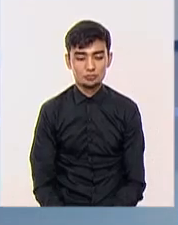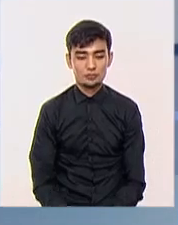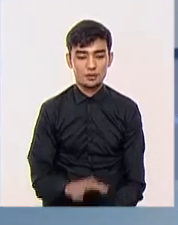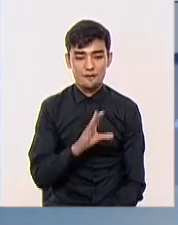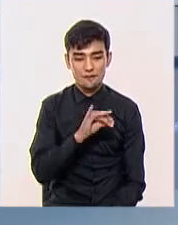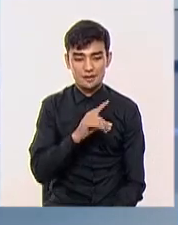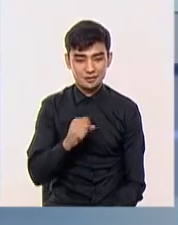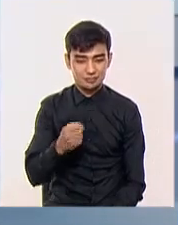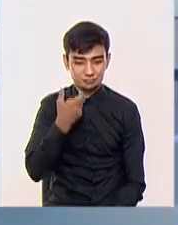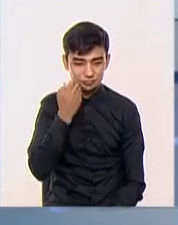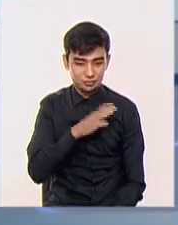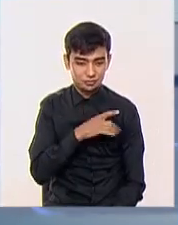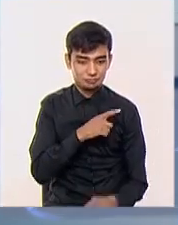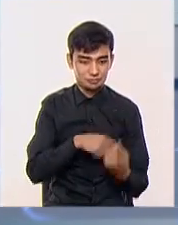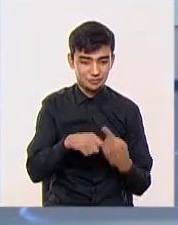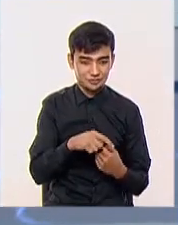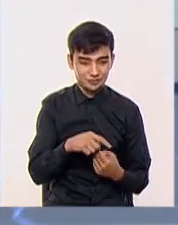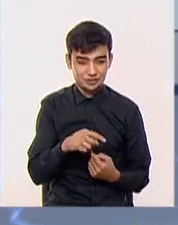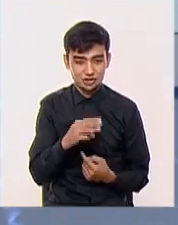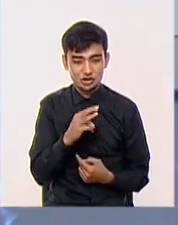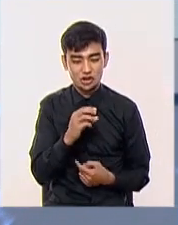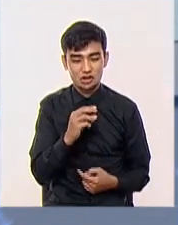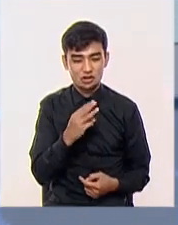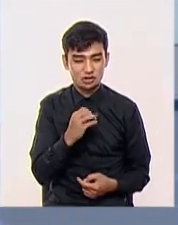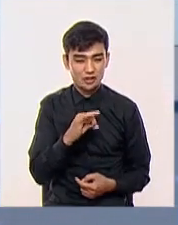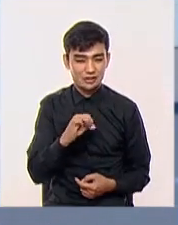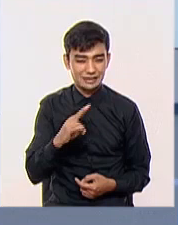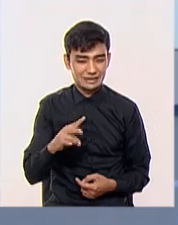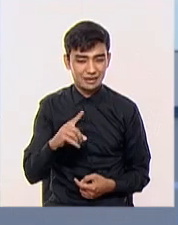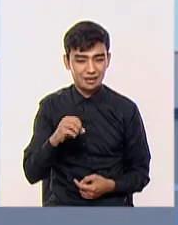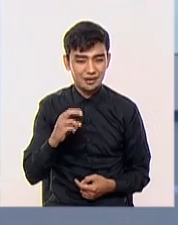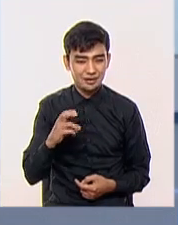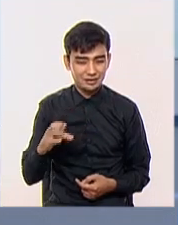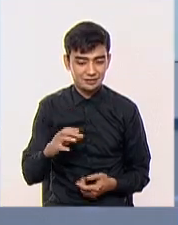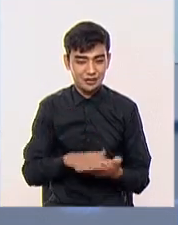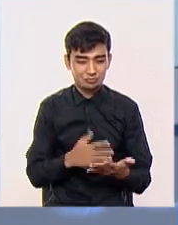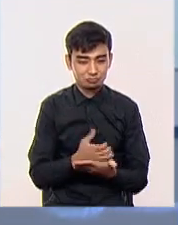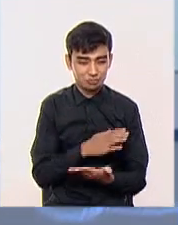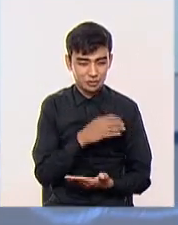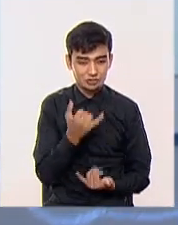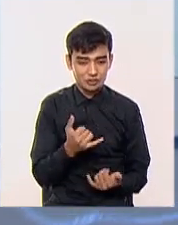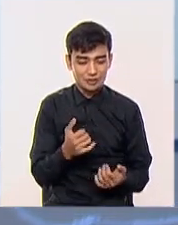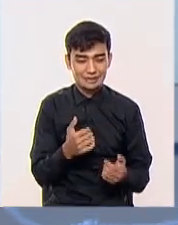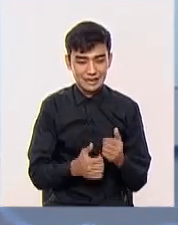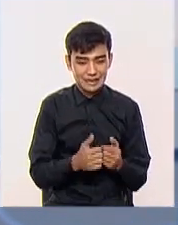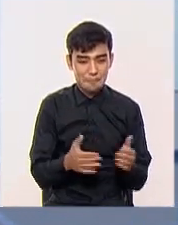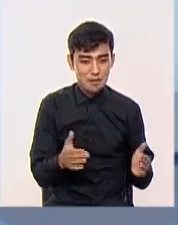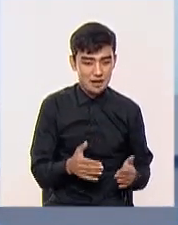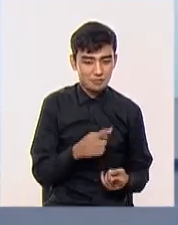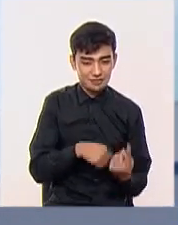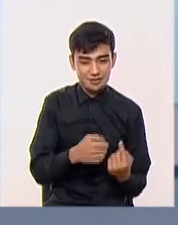Визаның қолдауымен жүзеге асырылып жатқан She's Next жобасы жалғасын тапты. Сөйтіп бүгін шағын және орта кәсіп ашуға